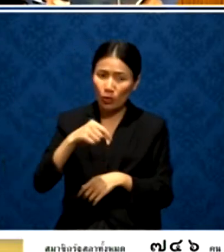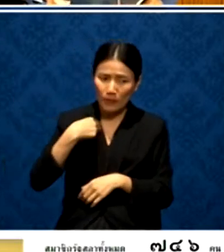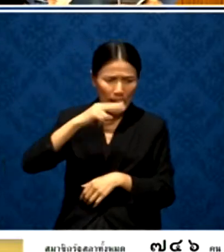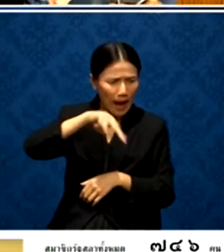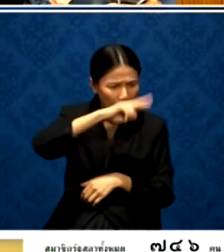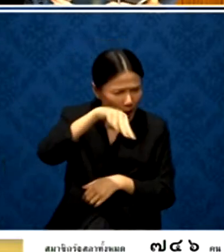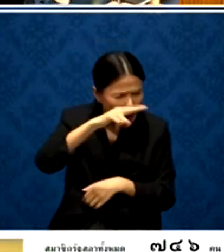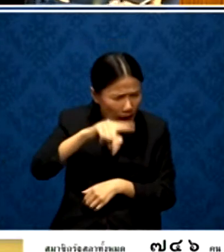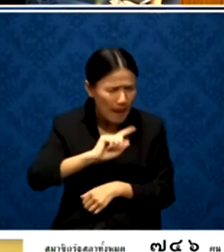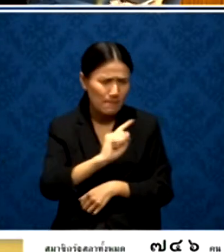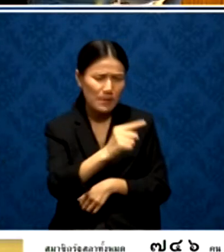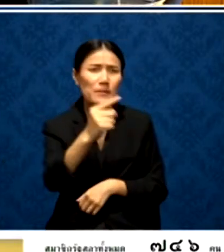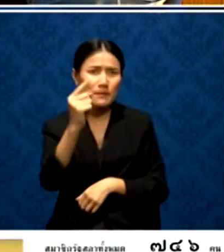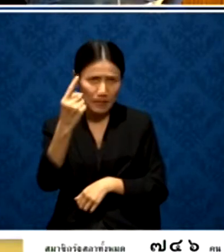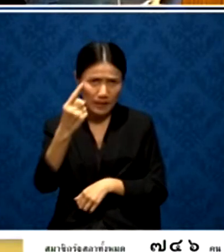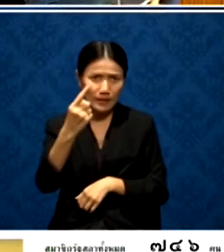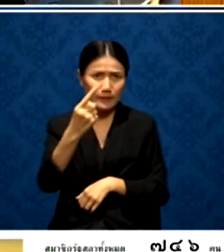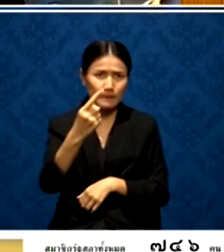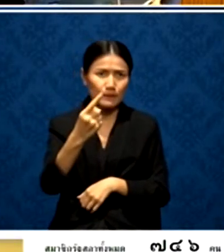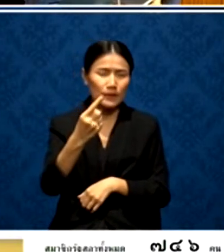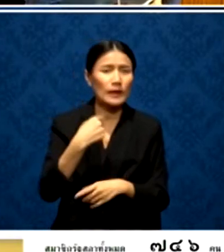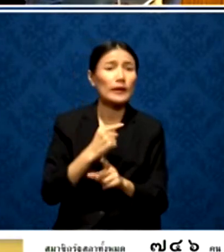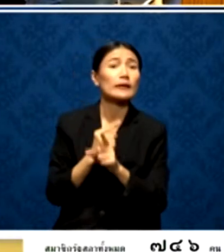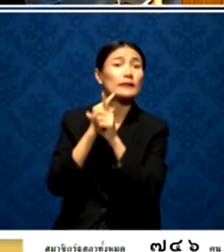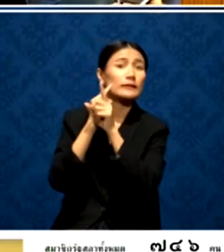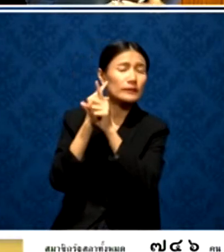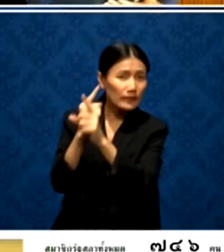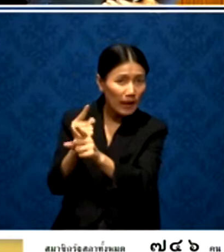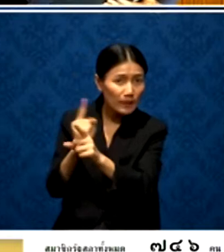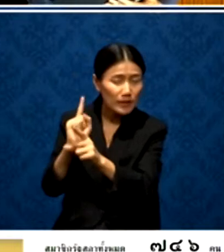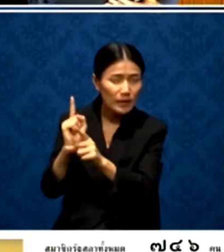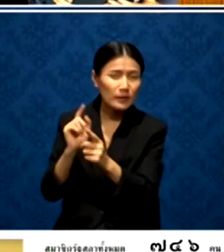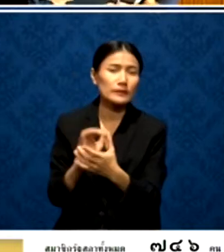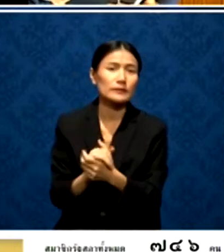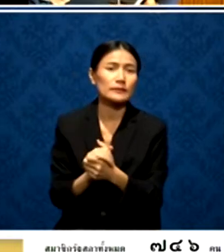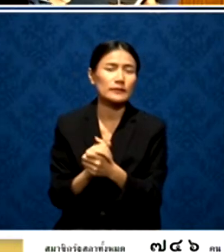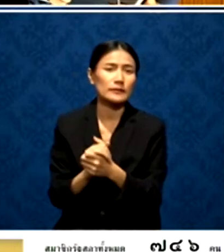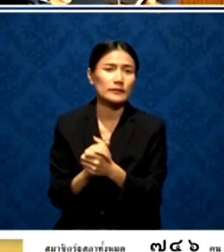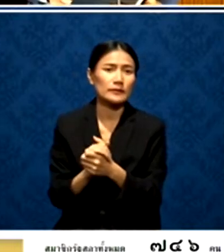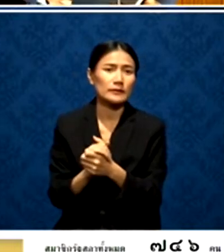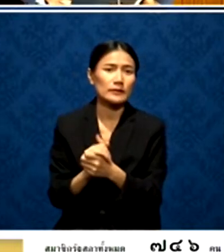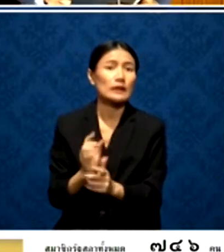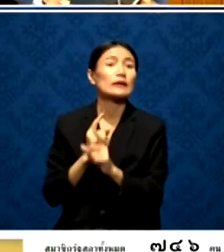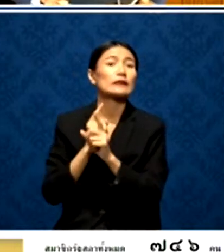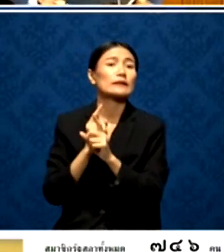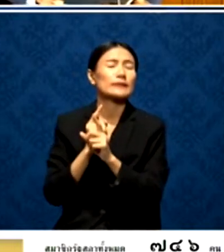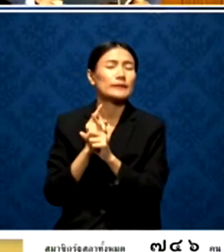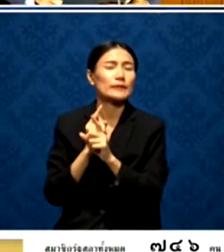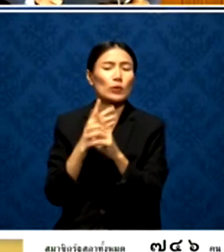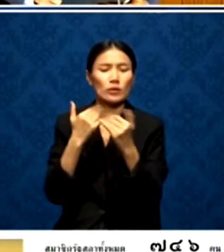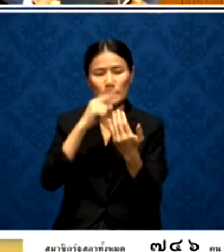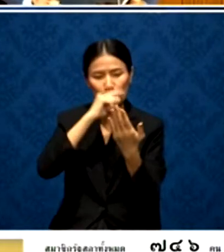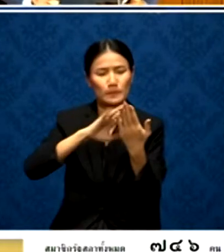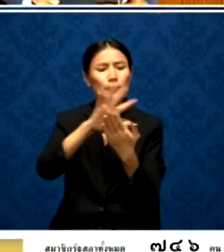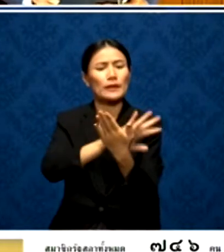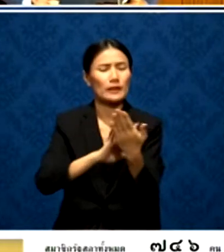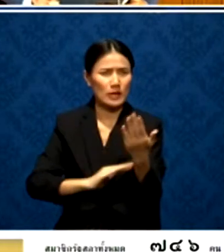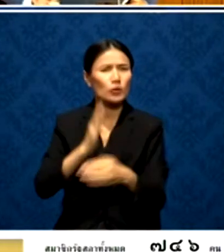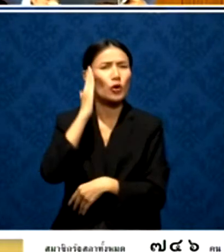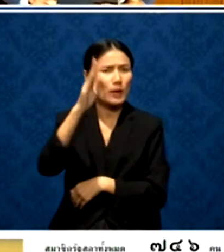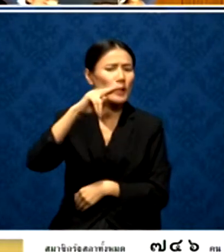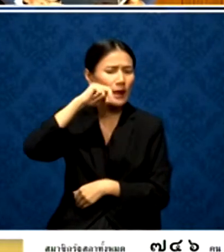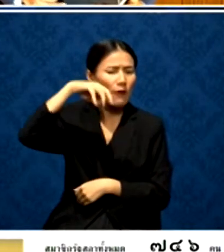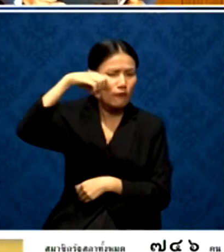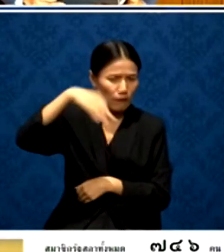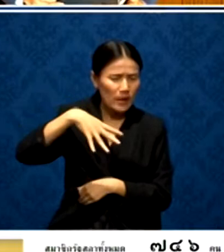ม่ๆภายใต้กลไกตลาดเพื่อให้มั่นใจว่าประเทศไทยจะมีความมั่นคงทางพลังงานที่